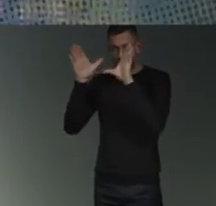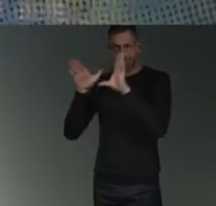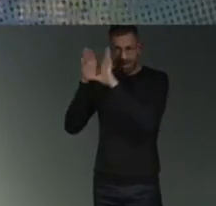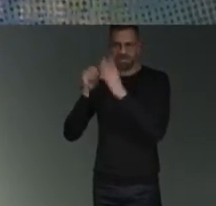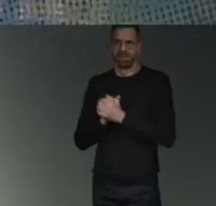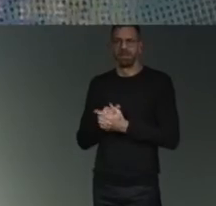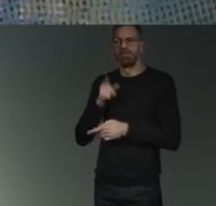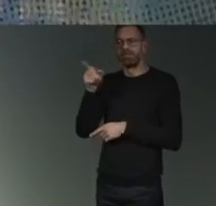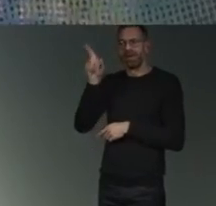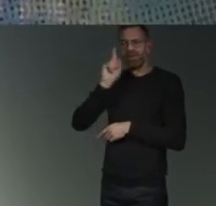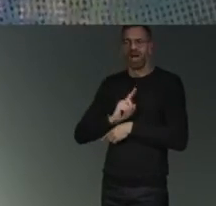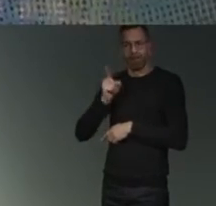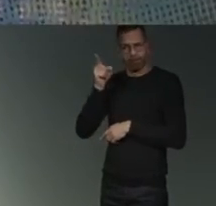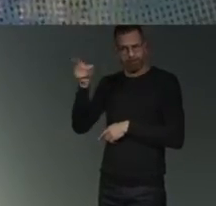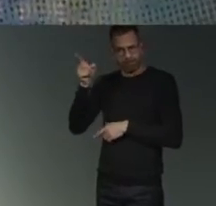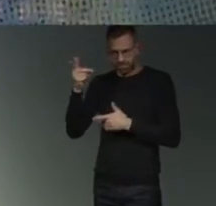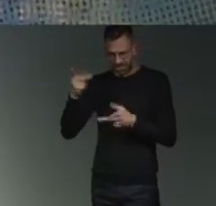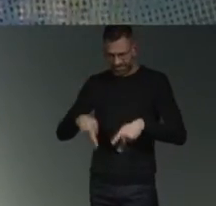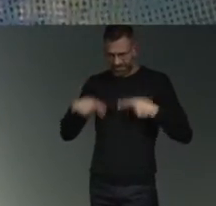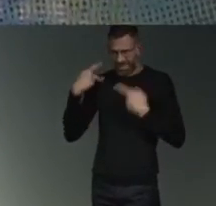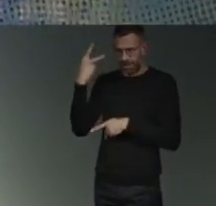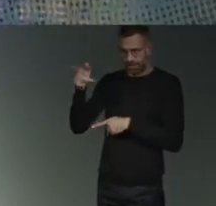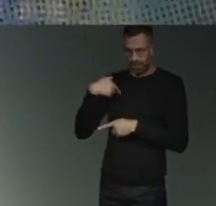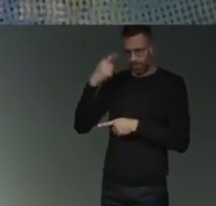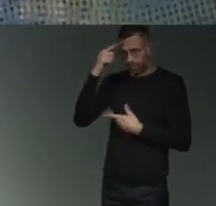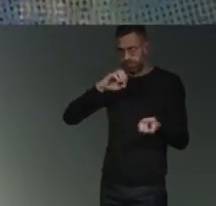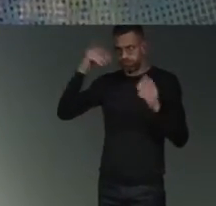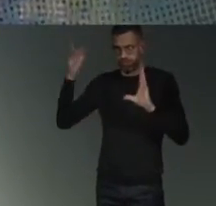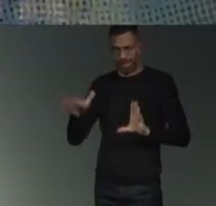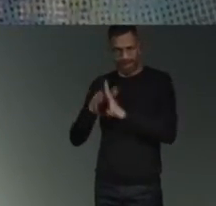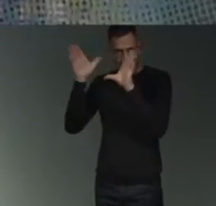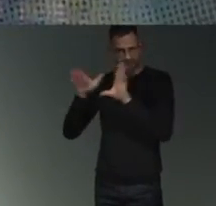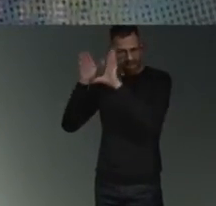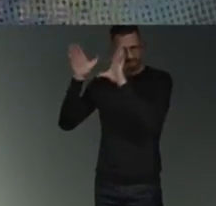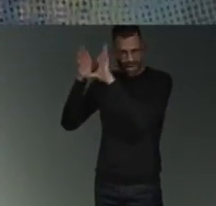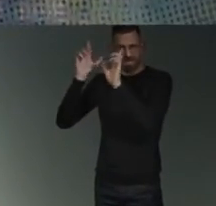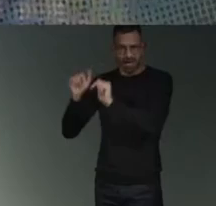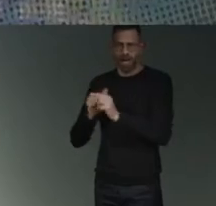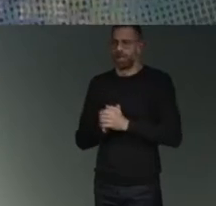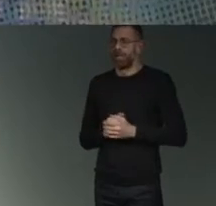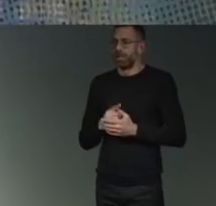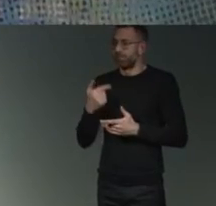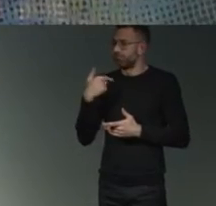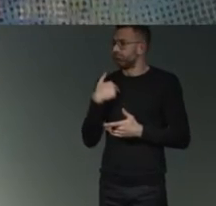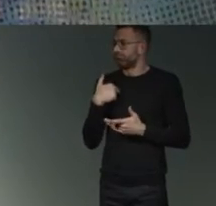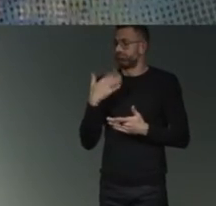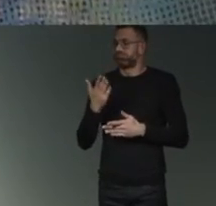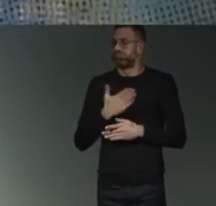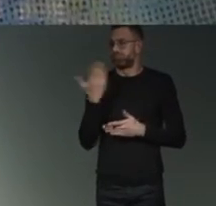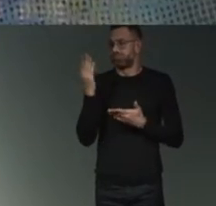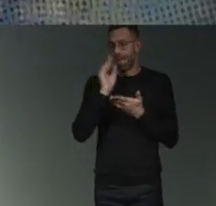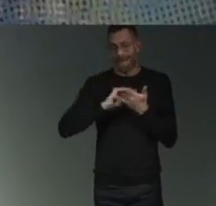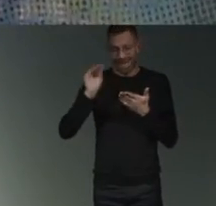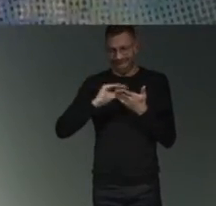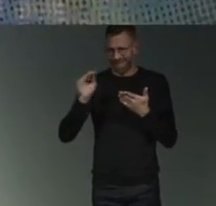vivait cette femme se traduisait par des images et par des situations. Or, l'écrivain que je suis, qui travaille vraiment